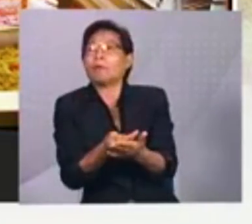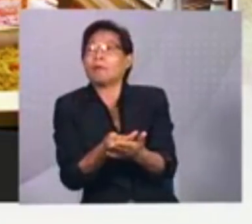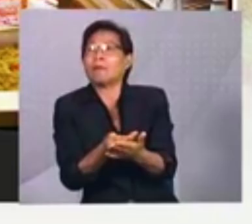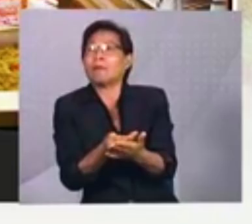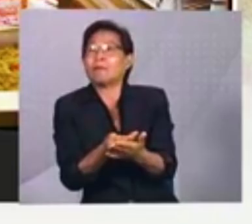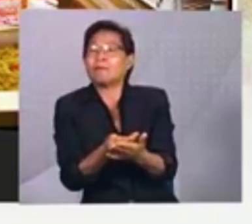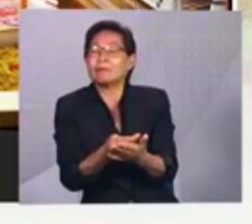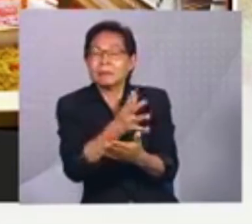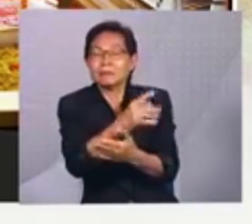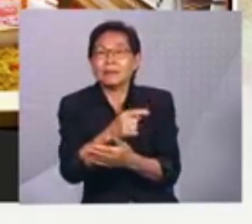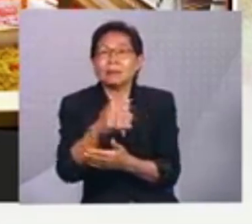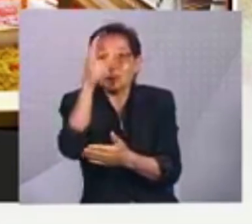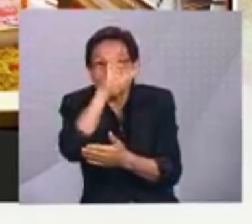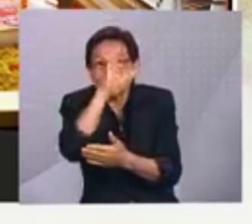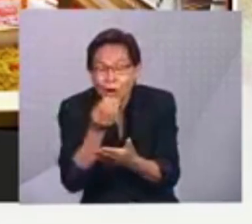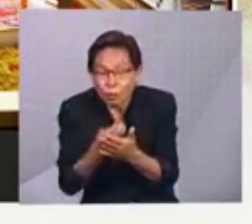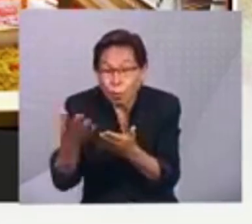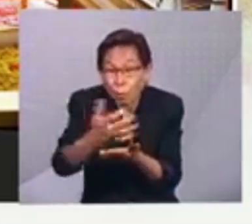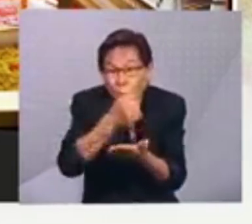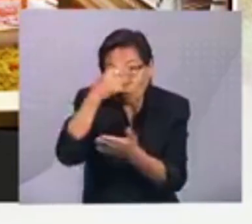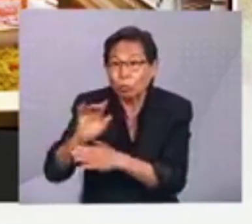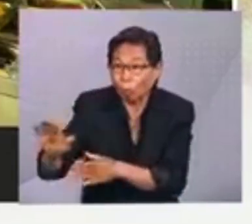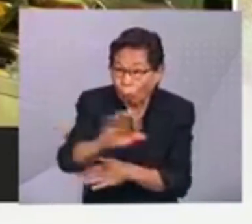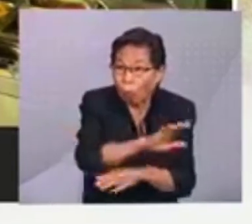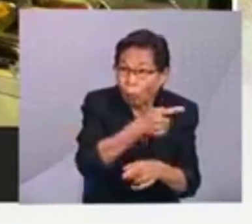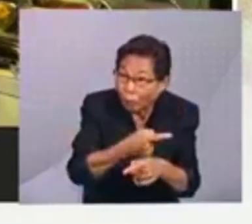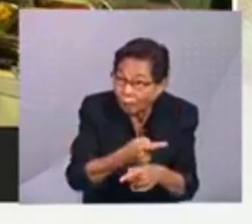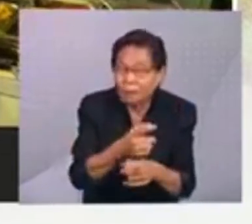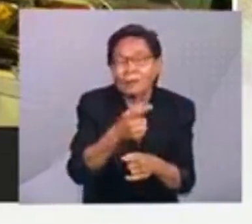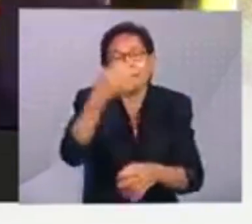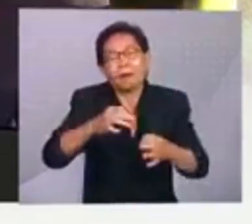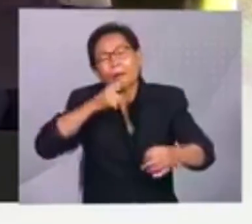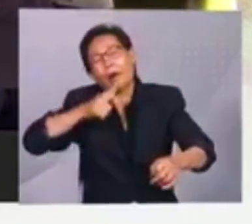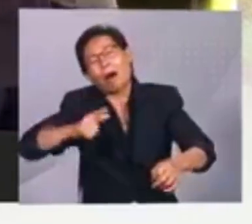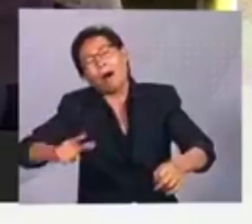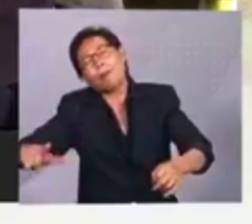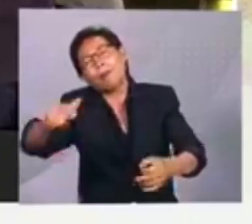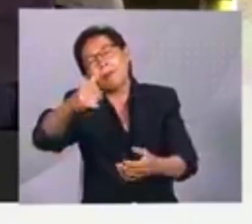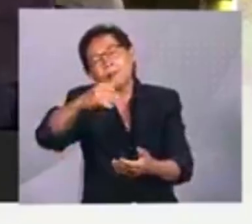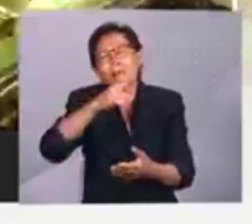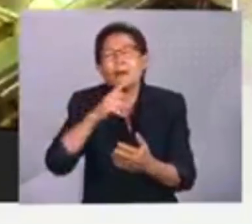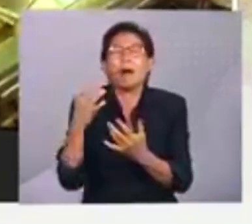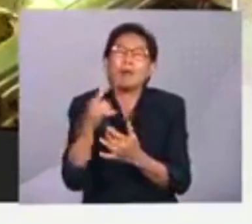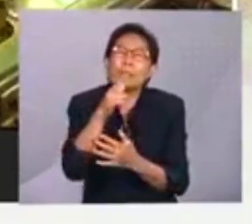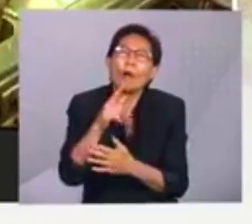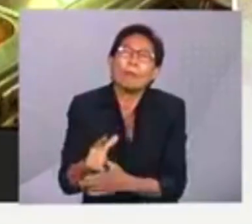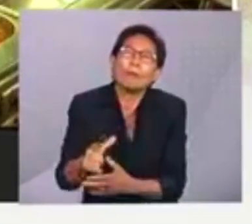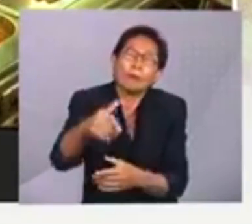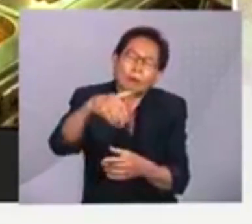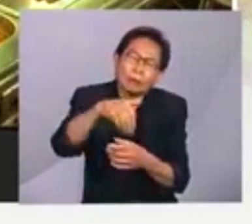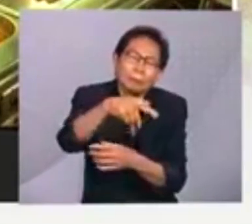dan mata pencaharian saudara-saudari kalau terlalu lama berada dalam piketty